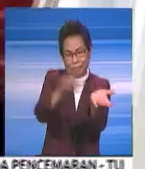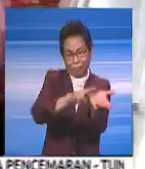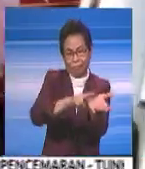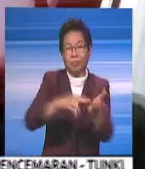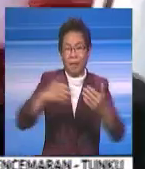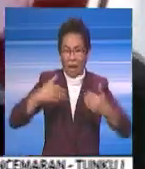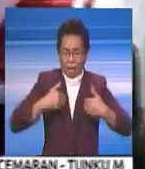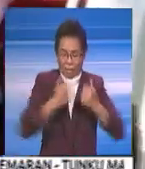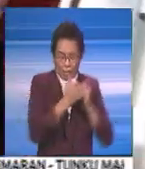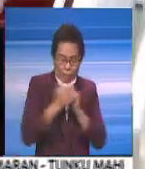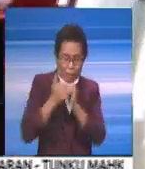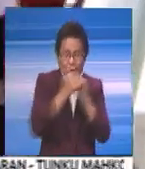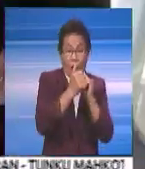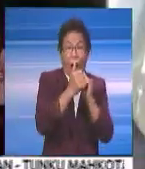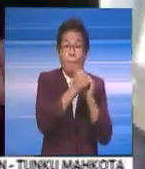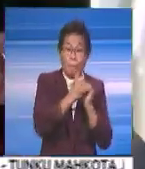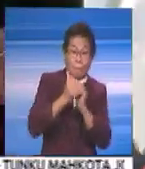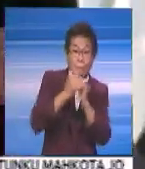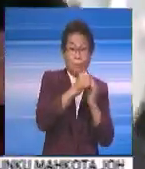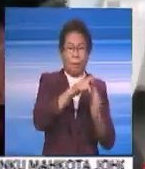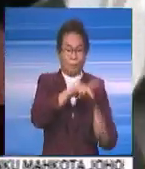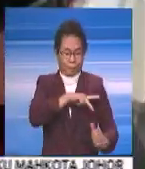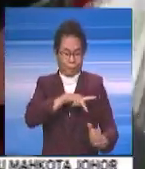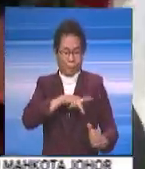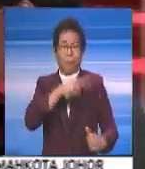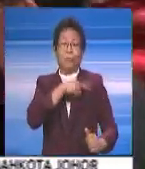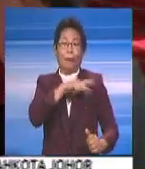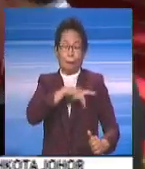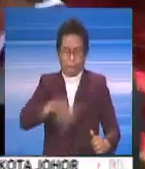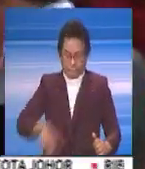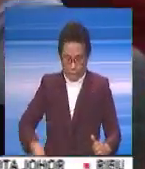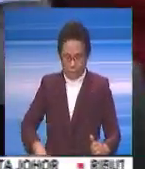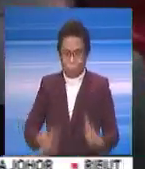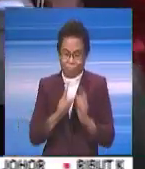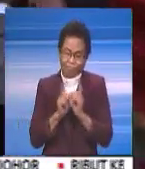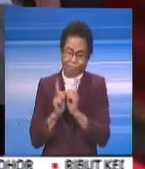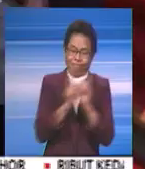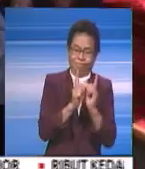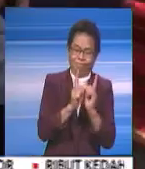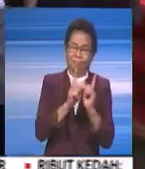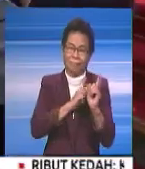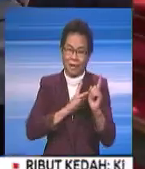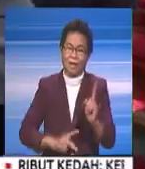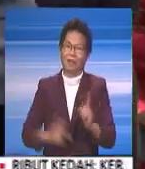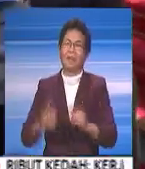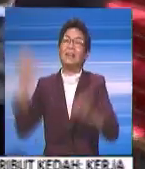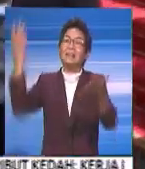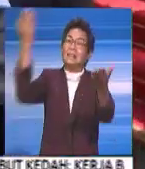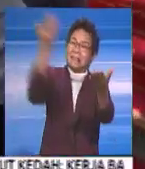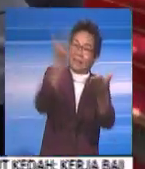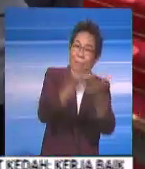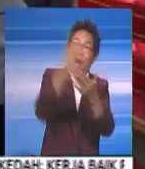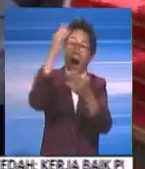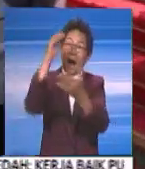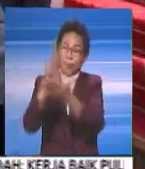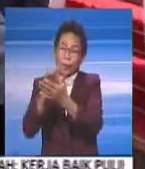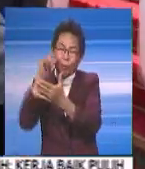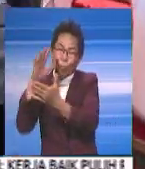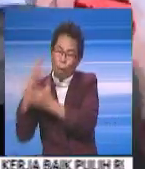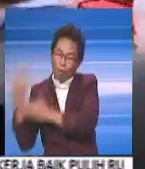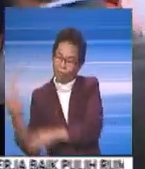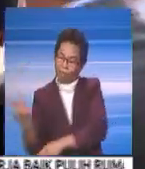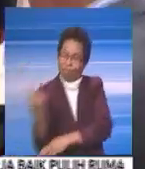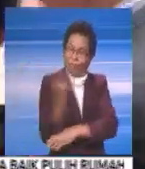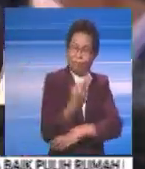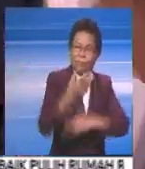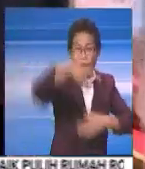Turut mengiringi Raja Permaisuri Agong Tunku Azizah Aminah Maimunah Iskandariah, keberangkatan tiba pasangan diraja itu disambut